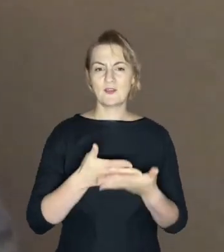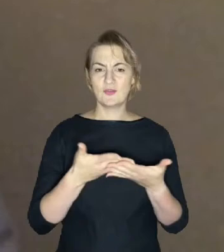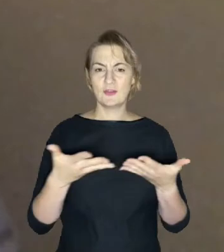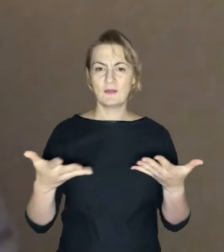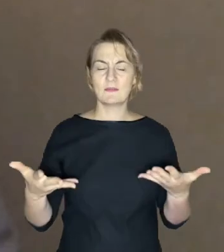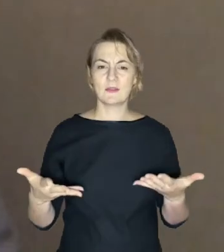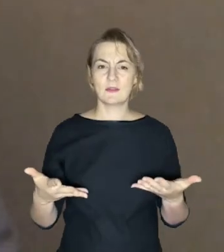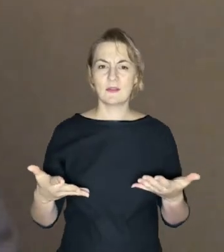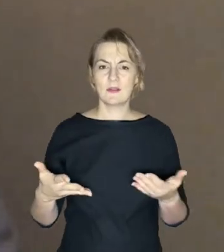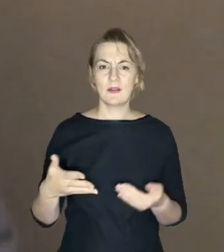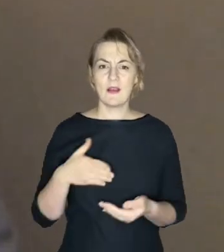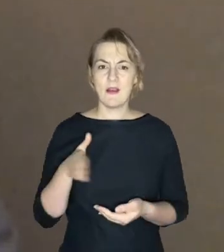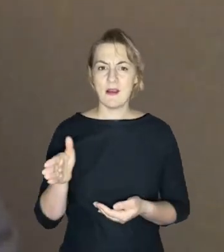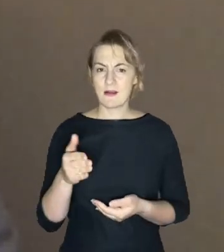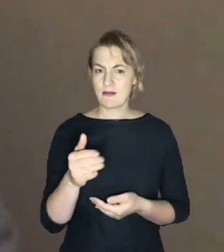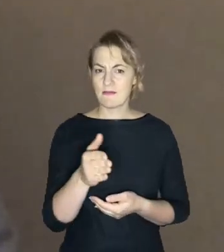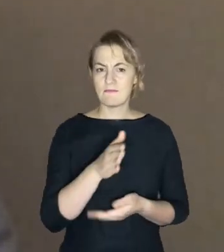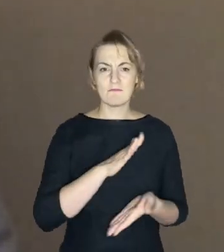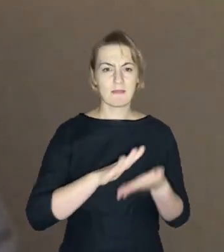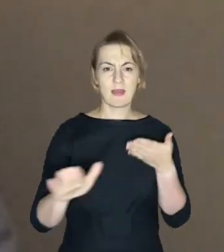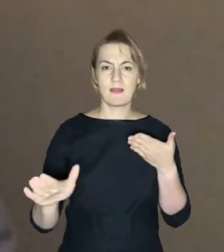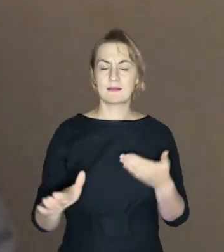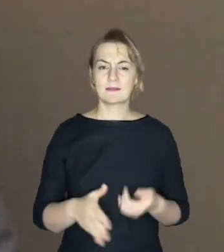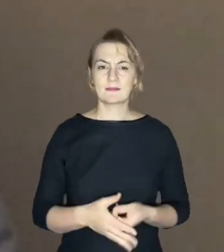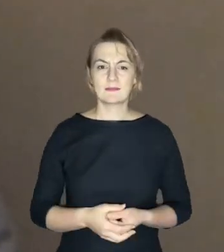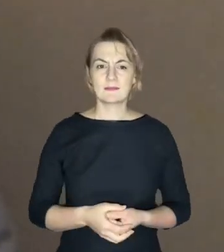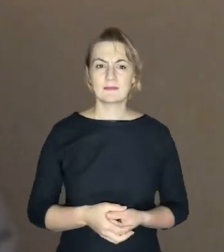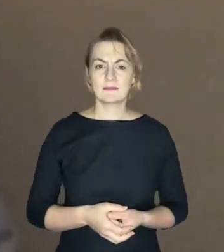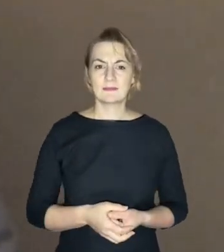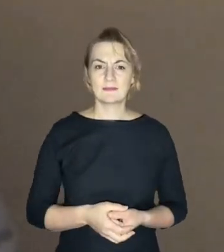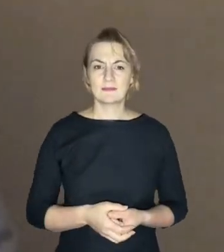Bez rybiego popłochu, pośpiechu.